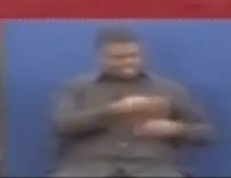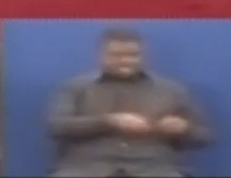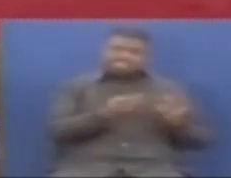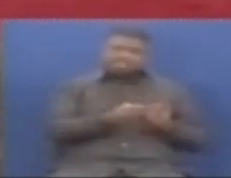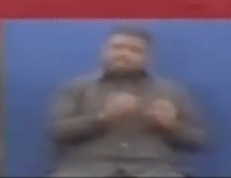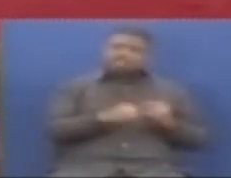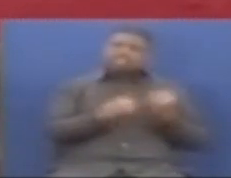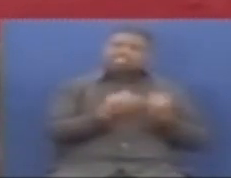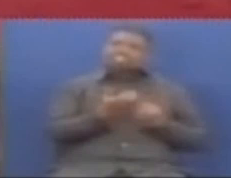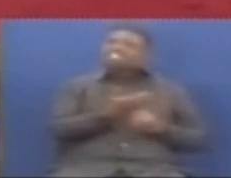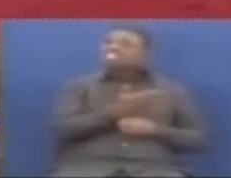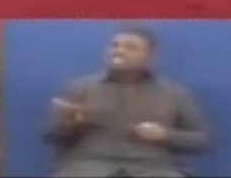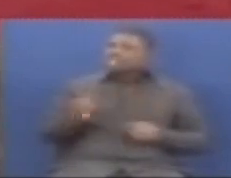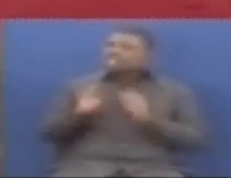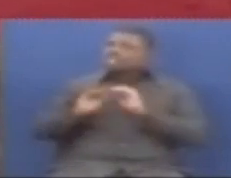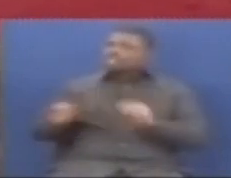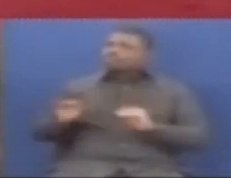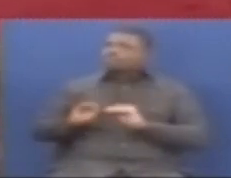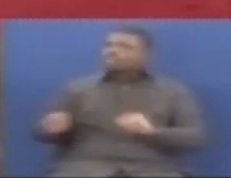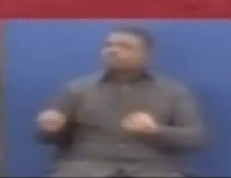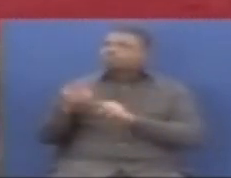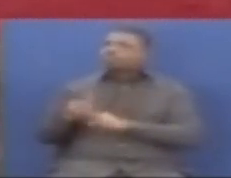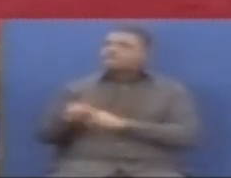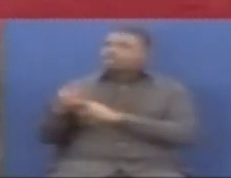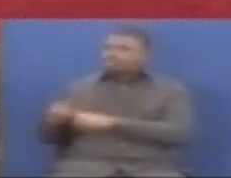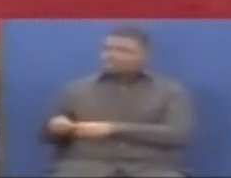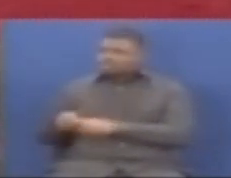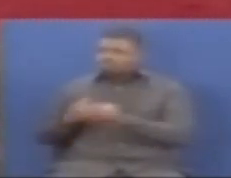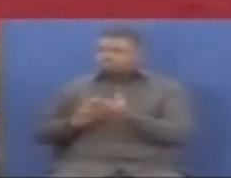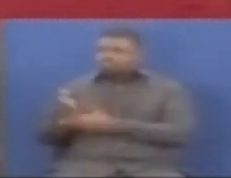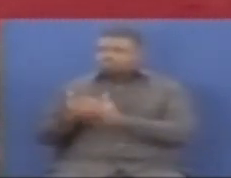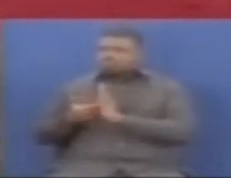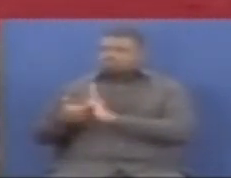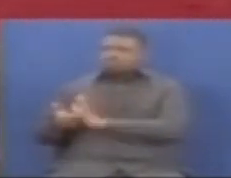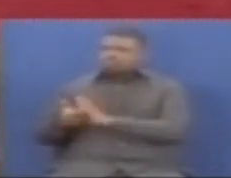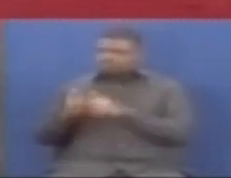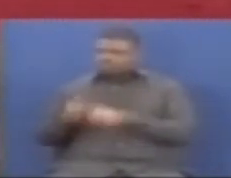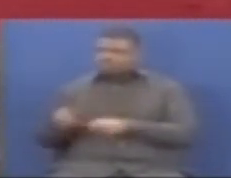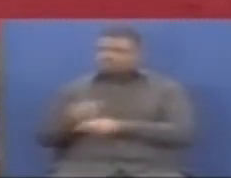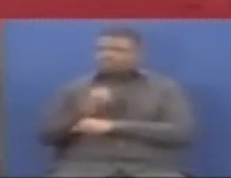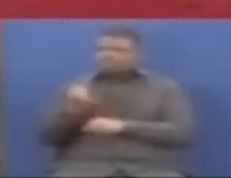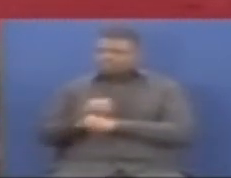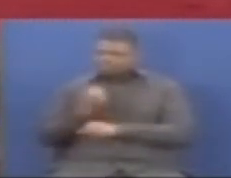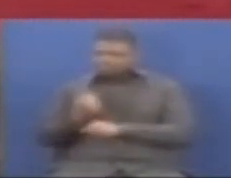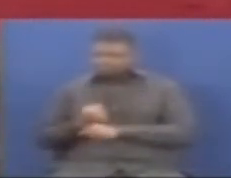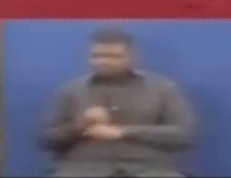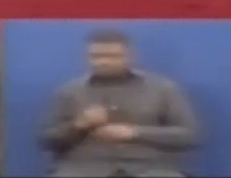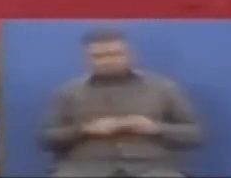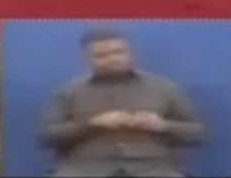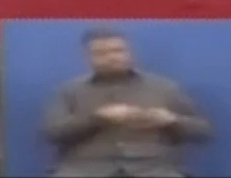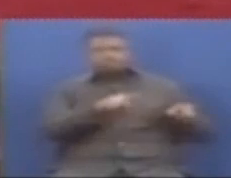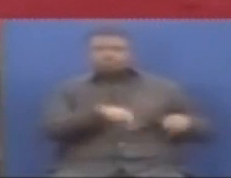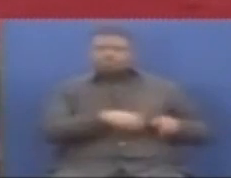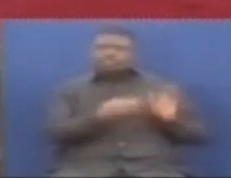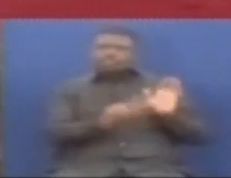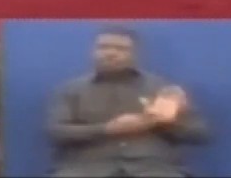za panya, na serikali pia inakuwa imekosa mapato mengine ambayo yanahitajika pale inapotakiwa kutozwa katika mazao